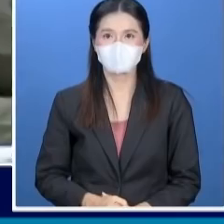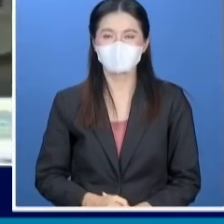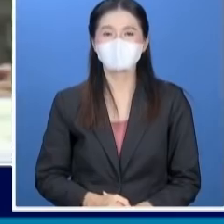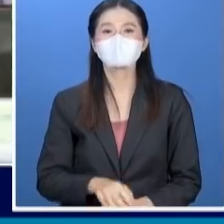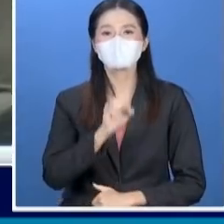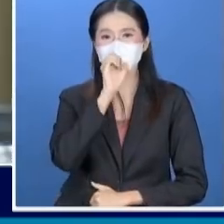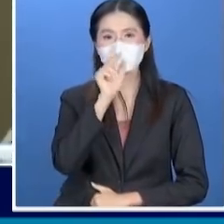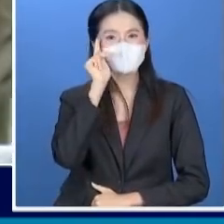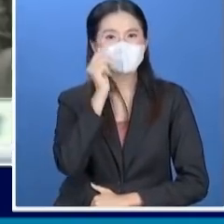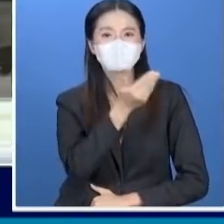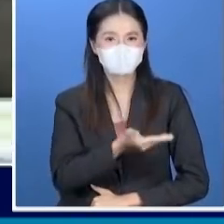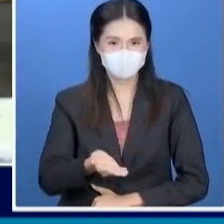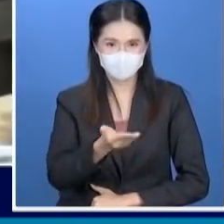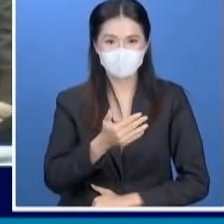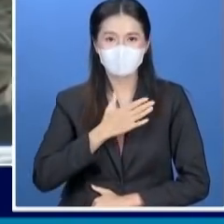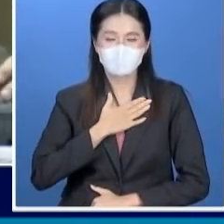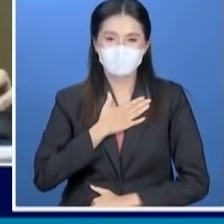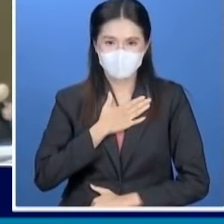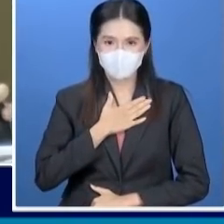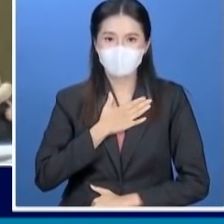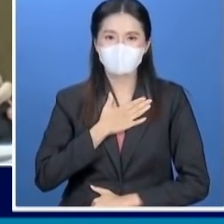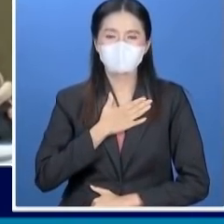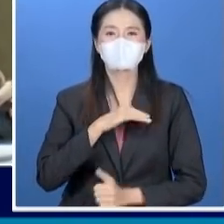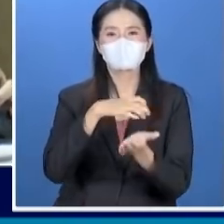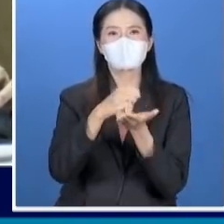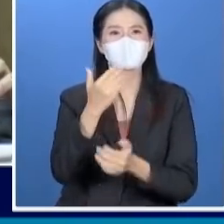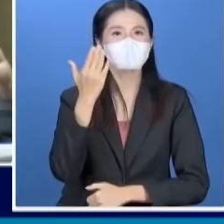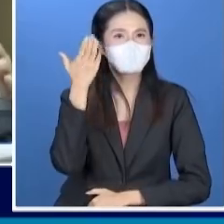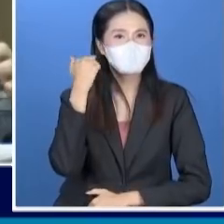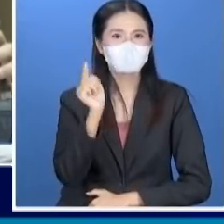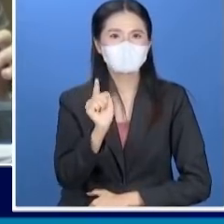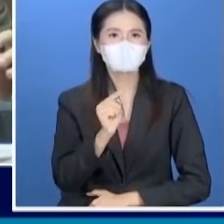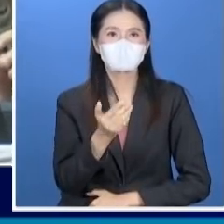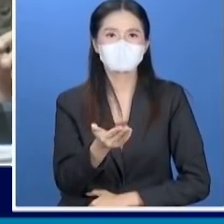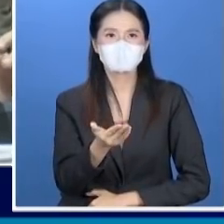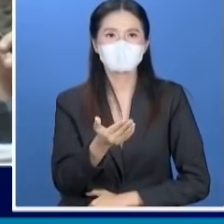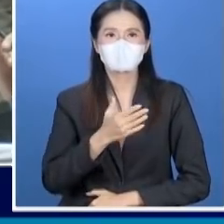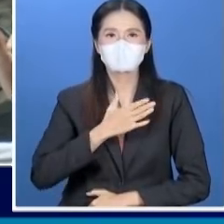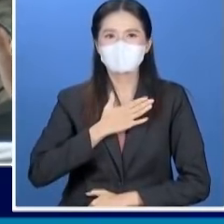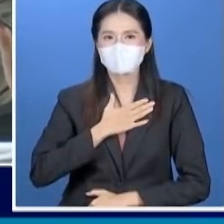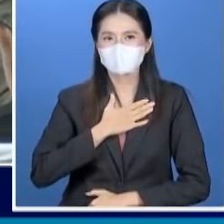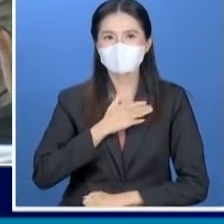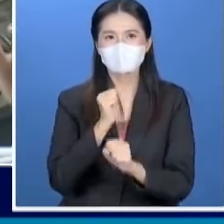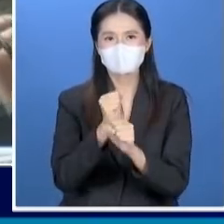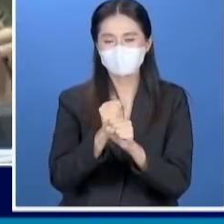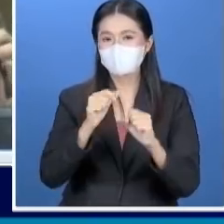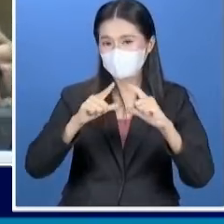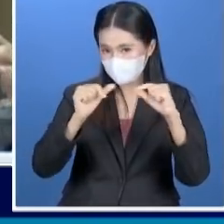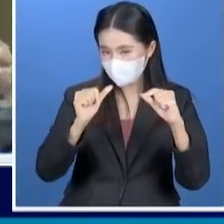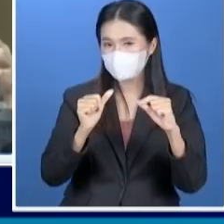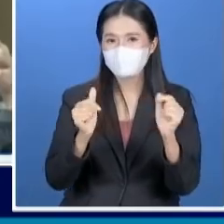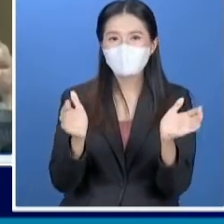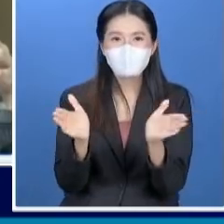เรียนพี่น้องสื่อมวลชนครับในคดีนี้นะครับผมได้เคยนำเรียนตั้งแต่ต้นแล้วว่าเราจะทำคดีไปด้วยกัน